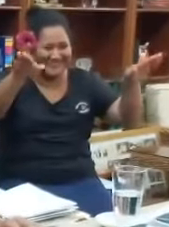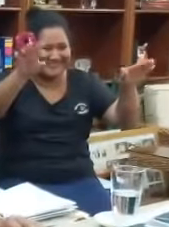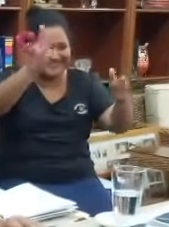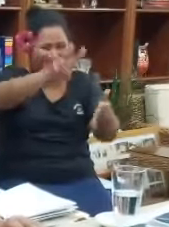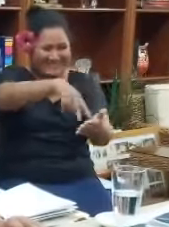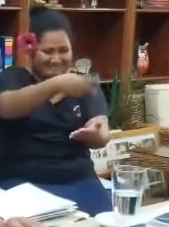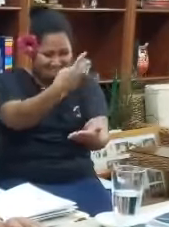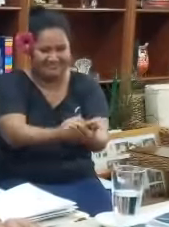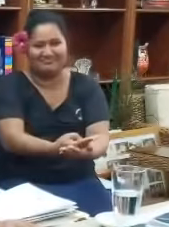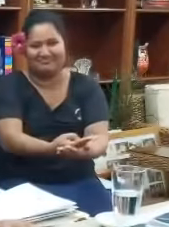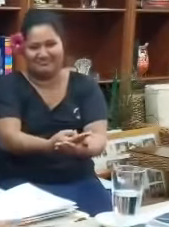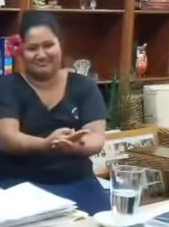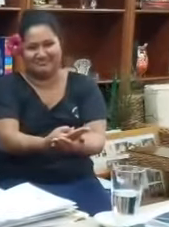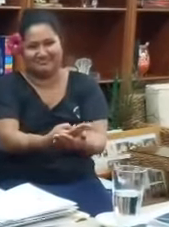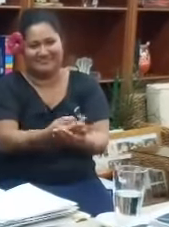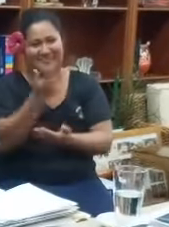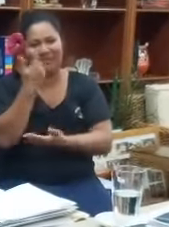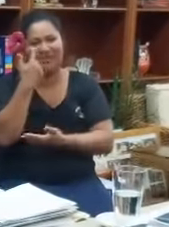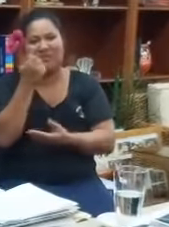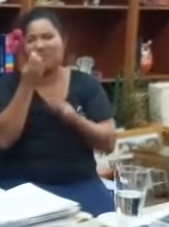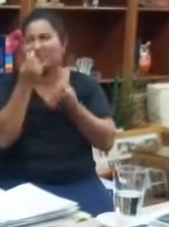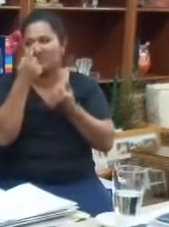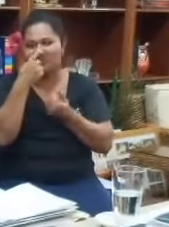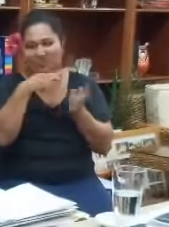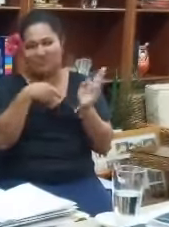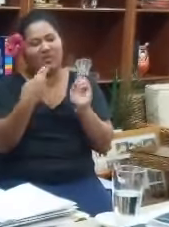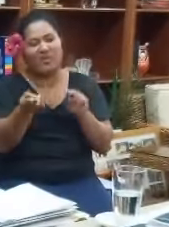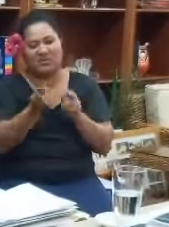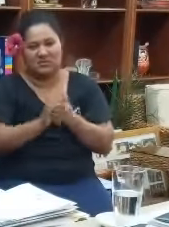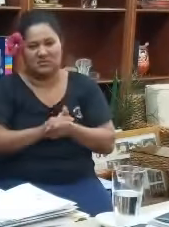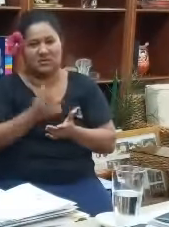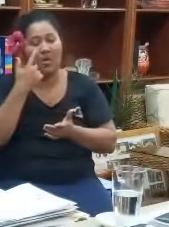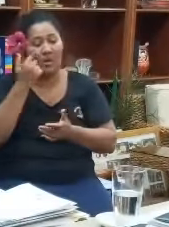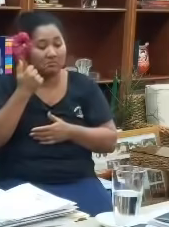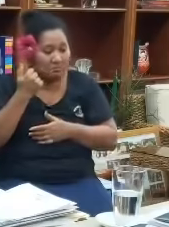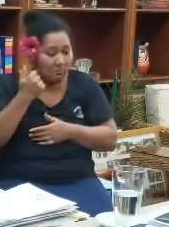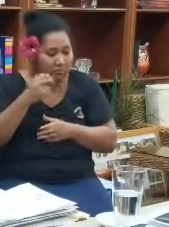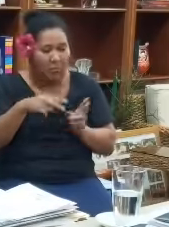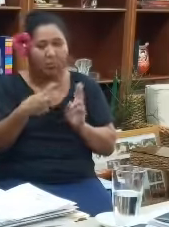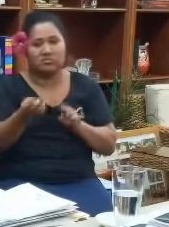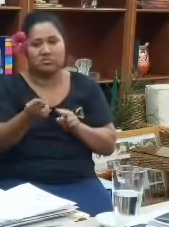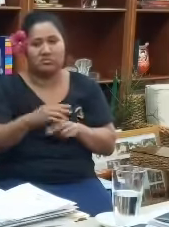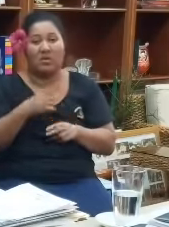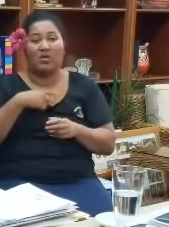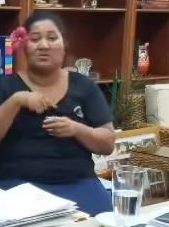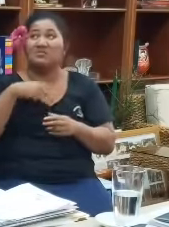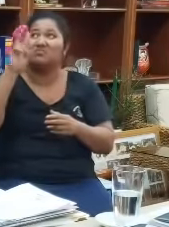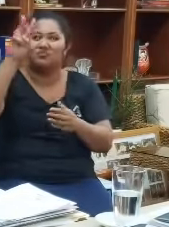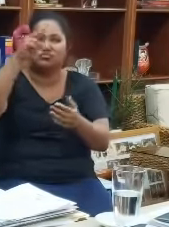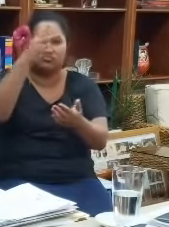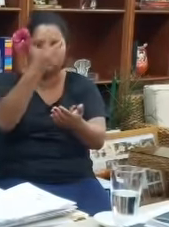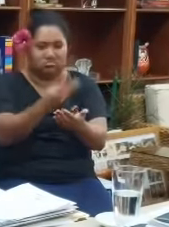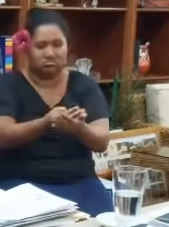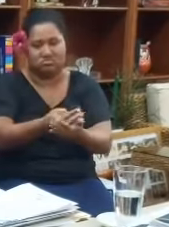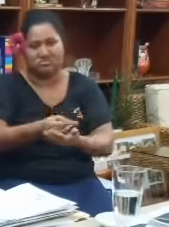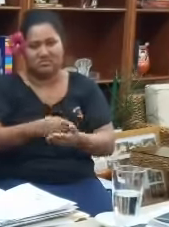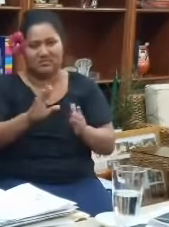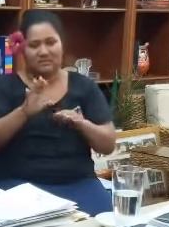la jaila. E la mo wa yo istanga to o fioki. Mo wa ku fioki wa pa umeru ngo fa.